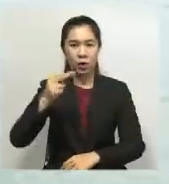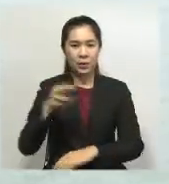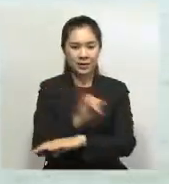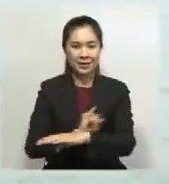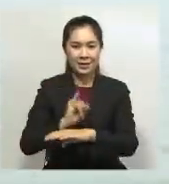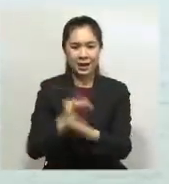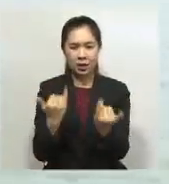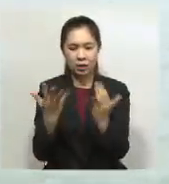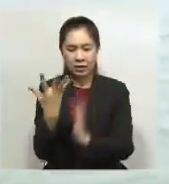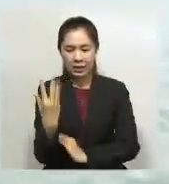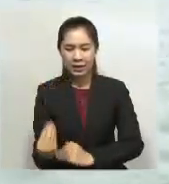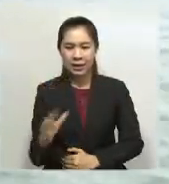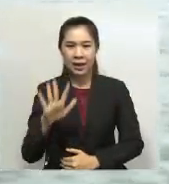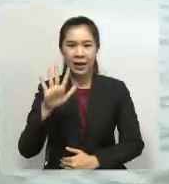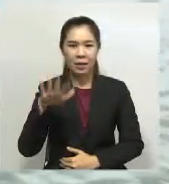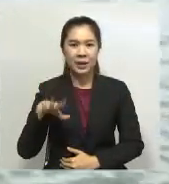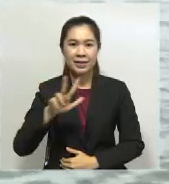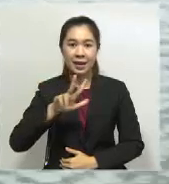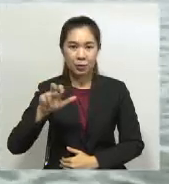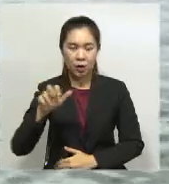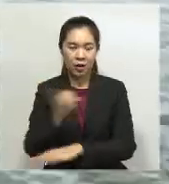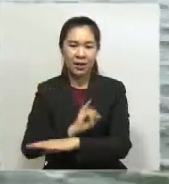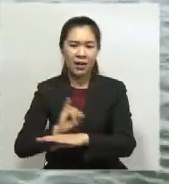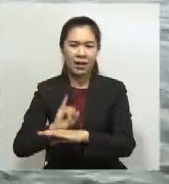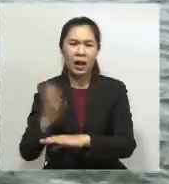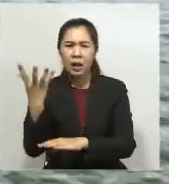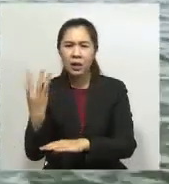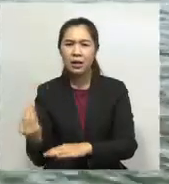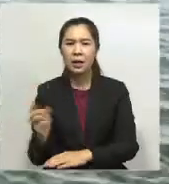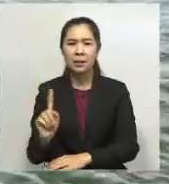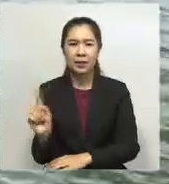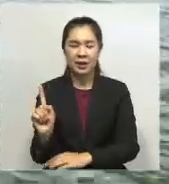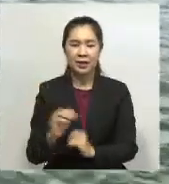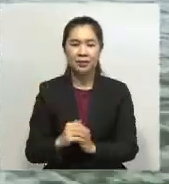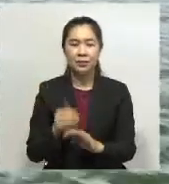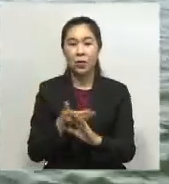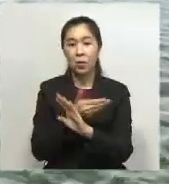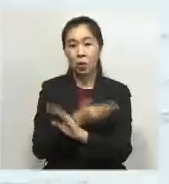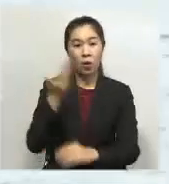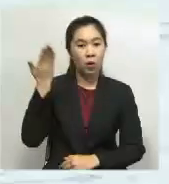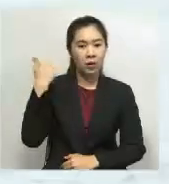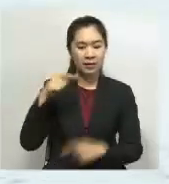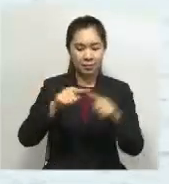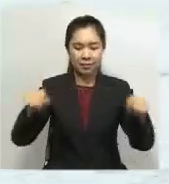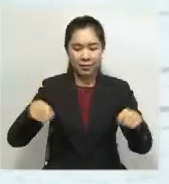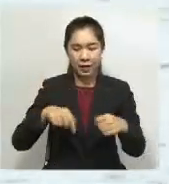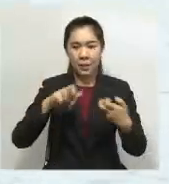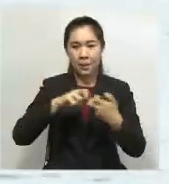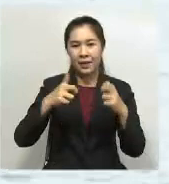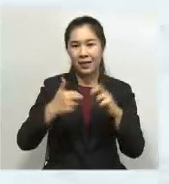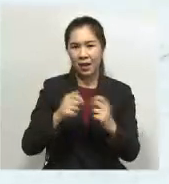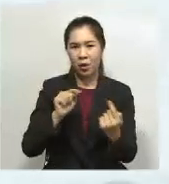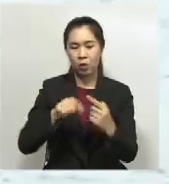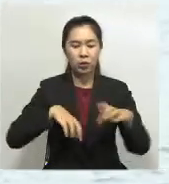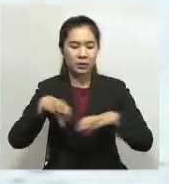เหลือพื้นที่ 5,300 ไร่ส่วนถ้าถามว่าแล้วที่เหลือล่ะหายไปไหนนะคะต้องบอกว่าก่อนหน้านี้บึงสีไฟมีปัญหาขาดเรื่องของ